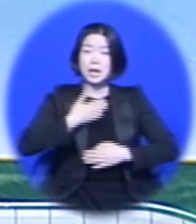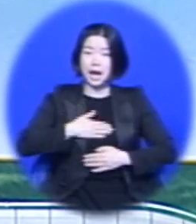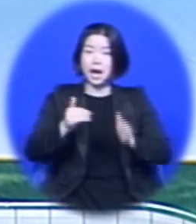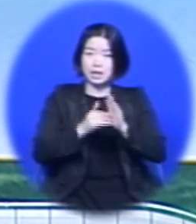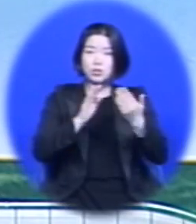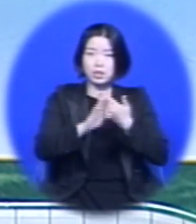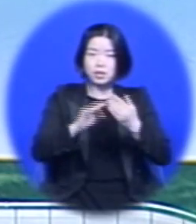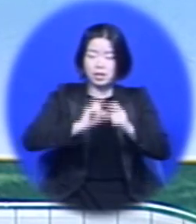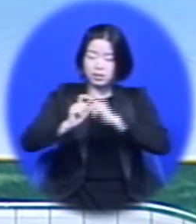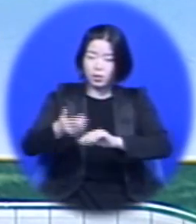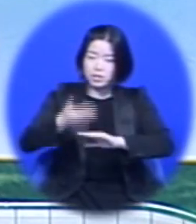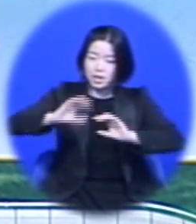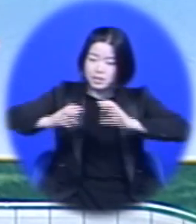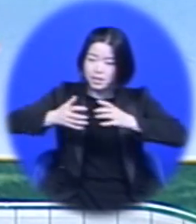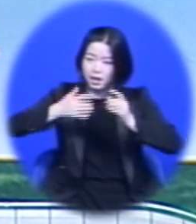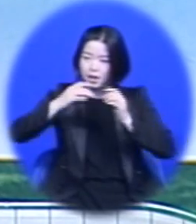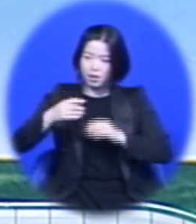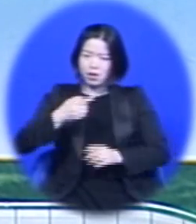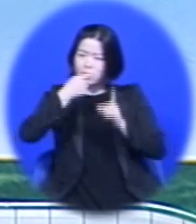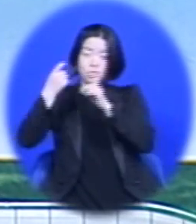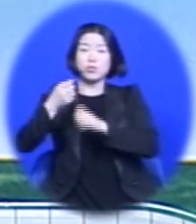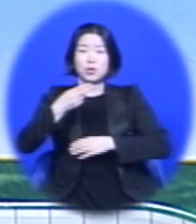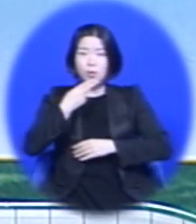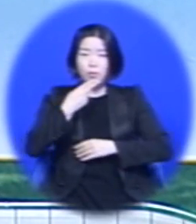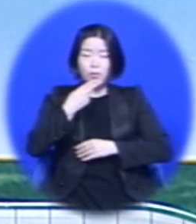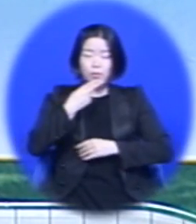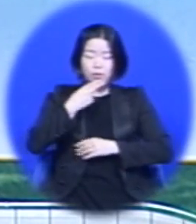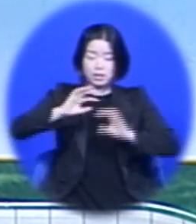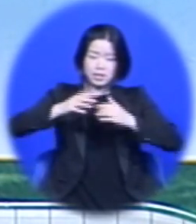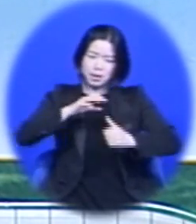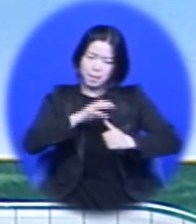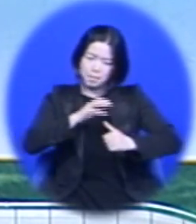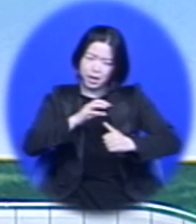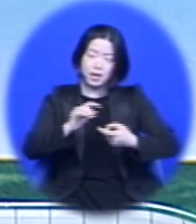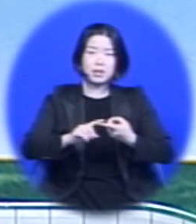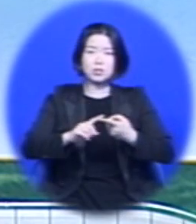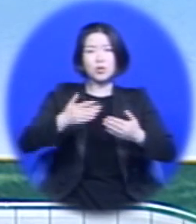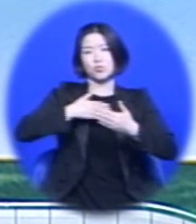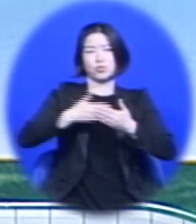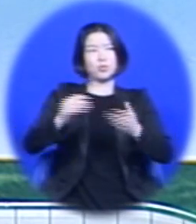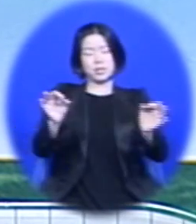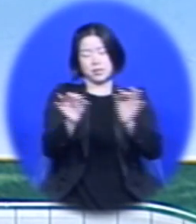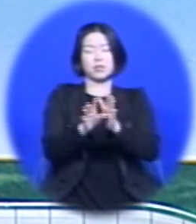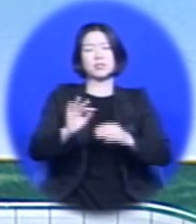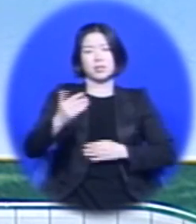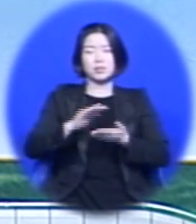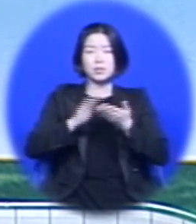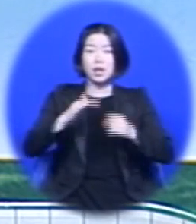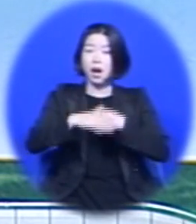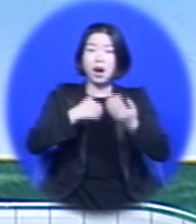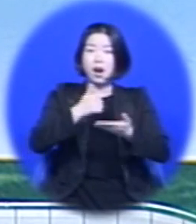더 이상 세상이 유혹이 안 되고 세상의 핍박에 대해서 두려움이 없어지게 됩니다.